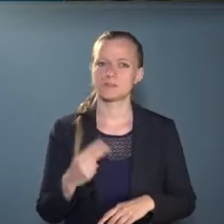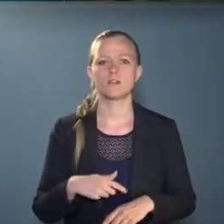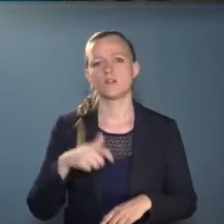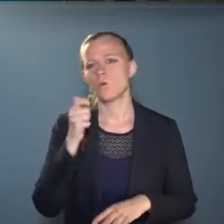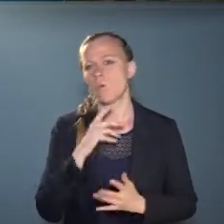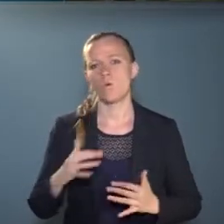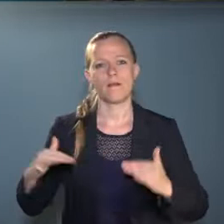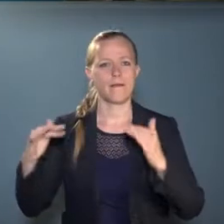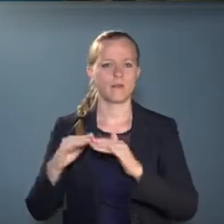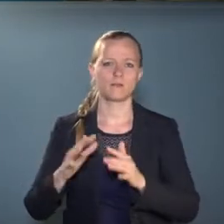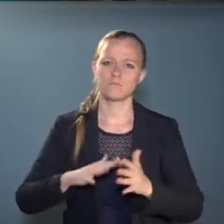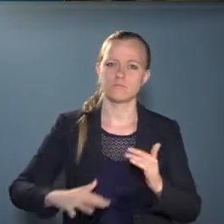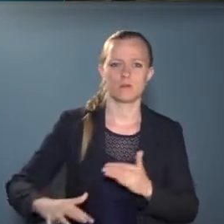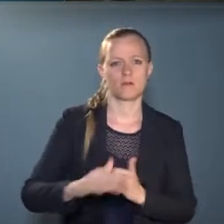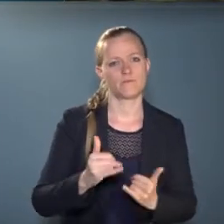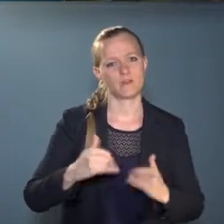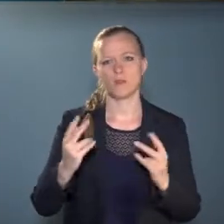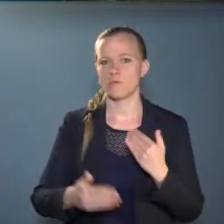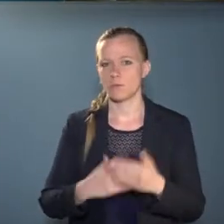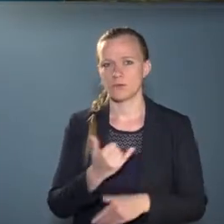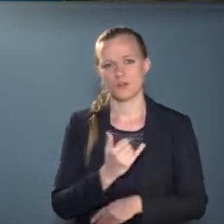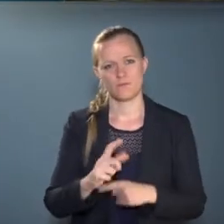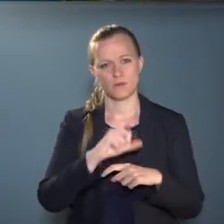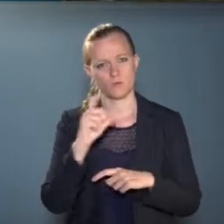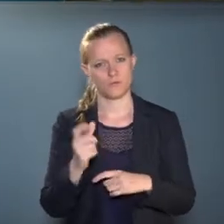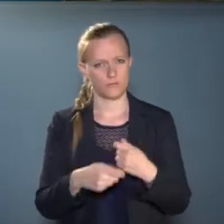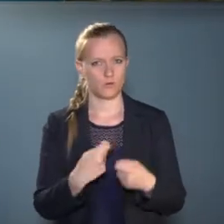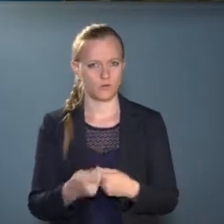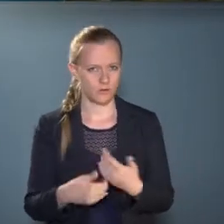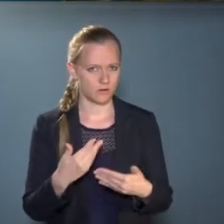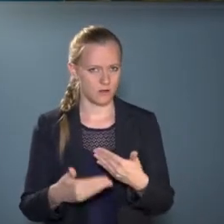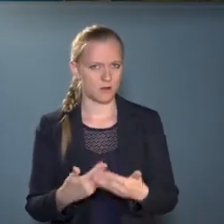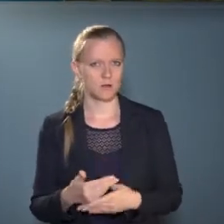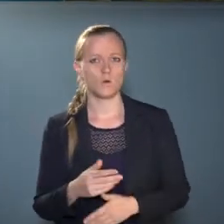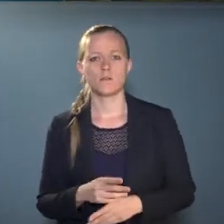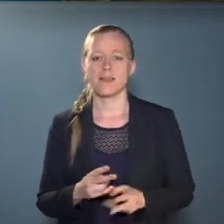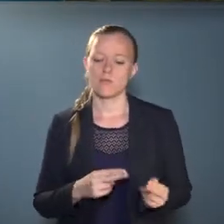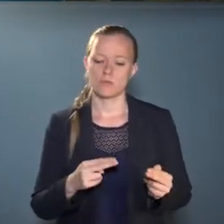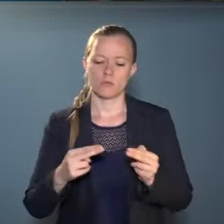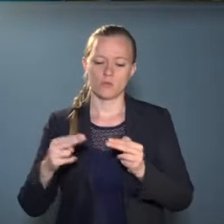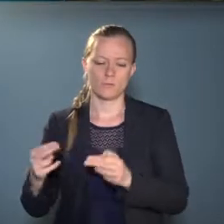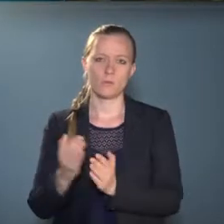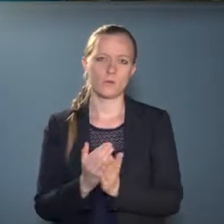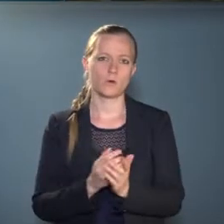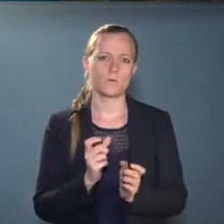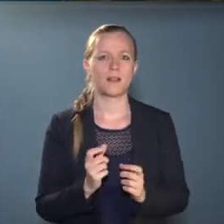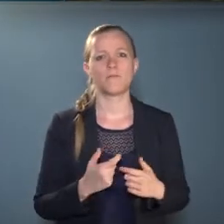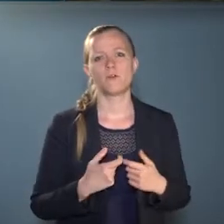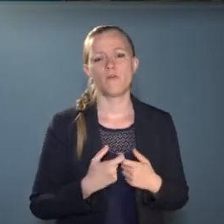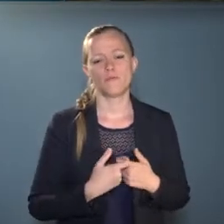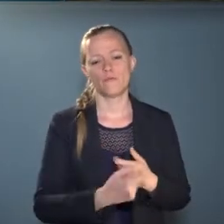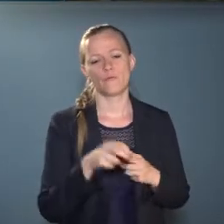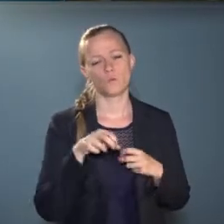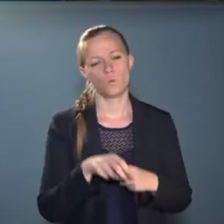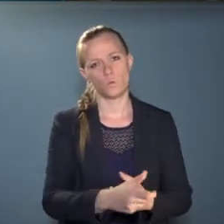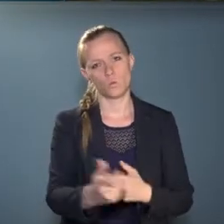fejlesztésén évek óta folyamatosan dolgozunk, hiszen egymásra épülő programként megjelent már a futókör, megjelent